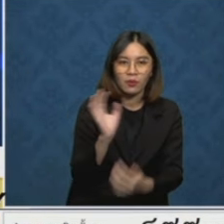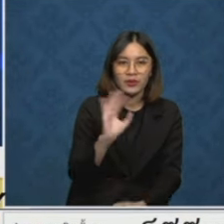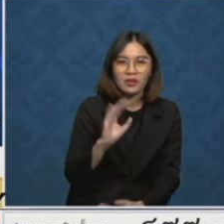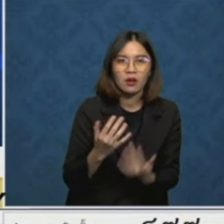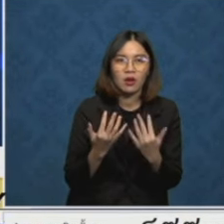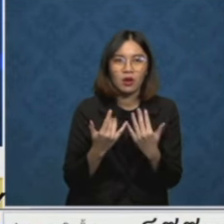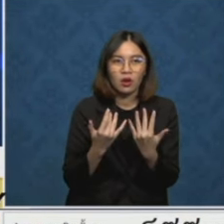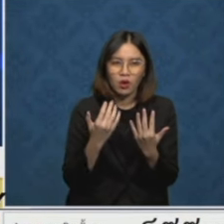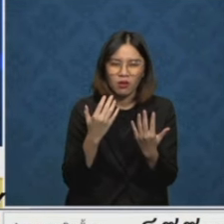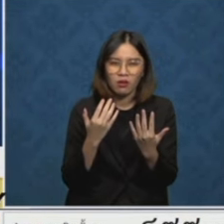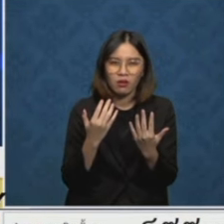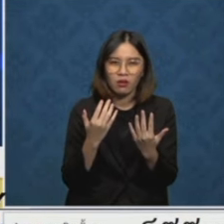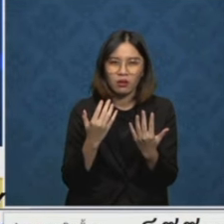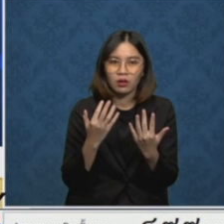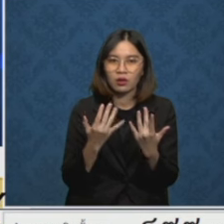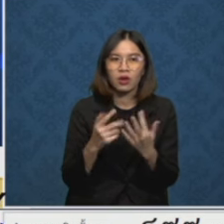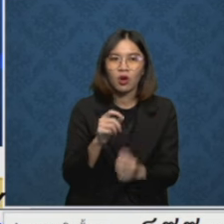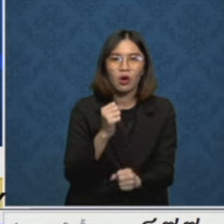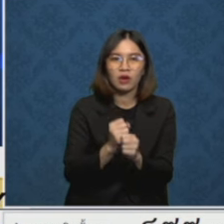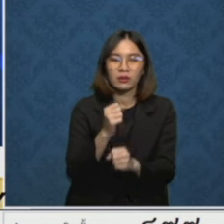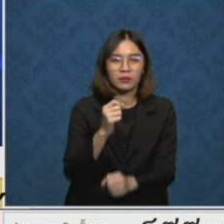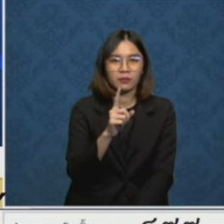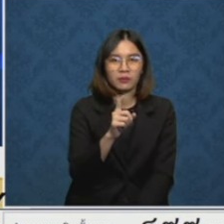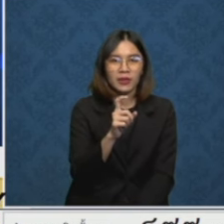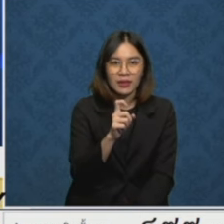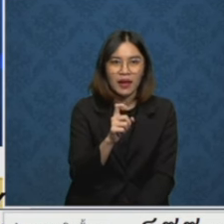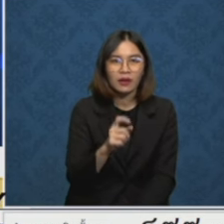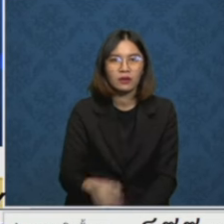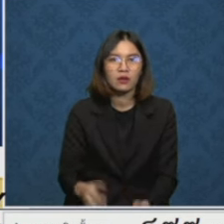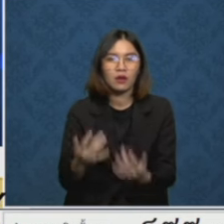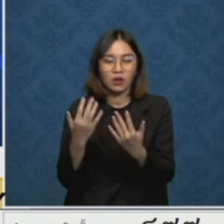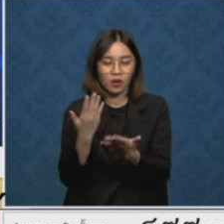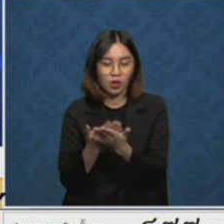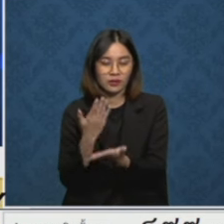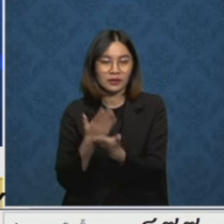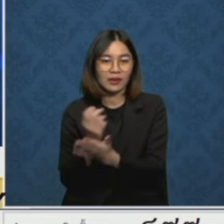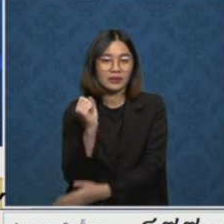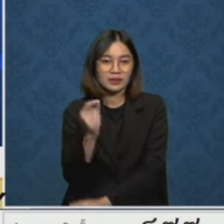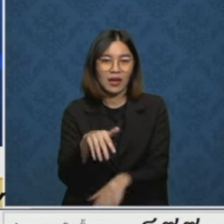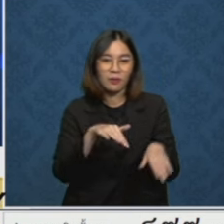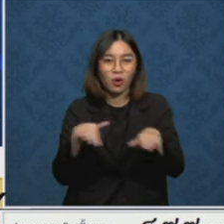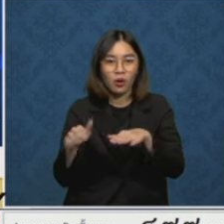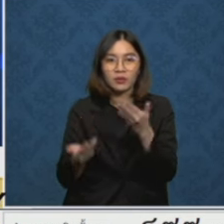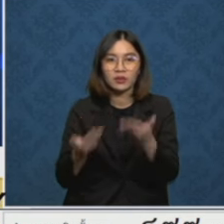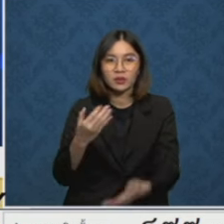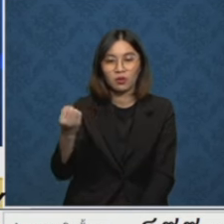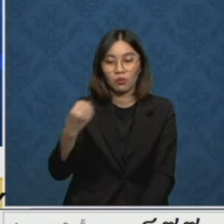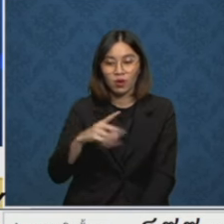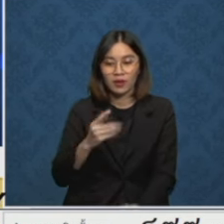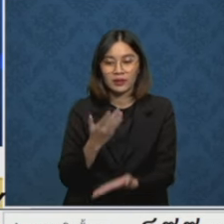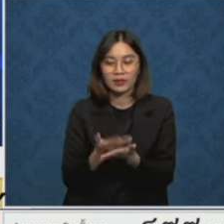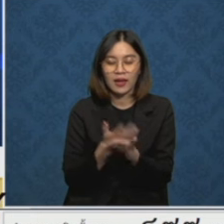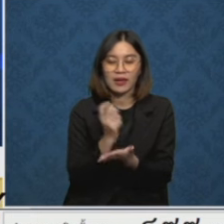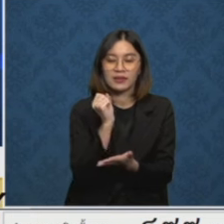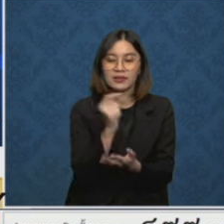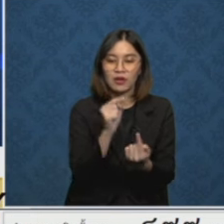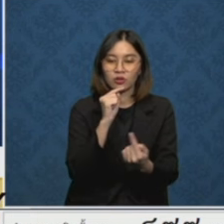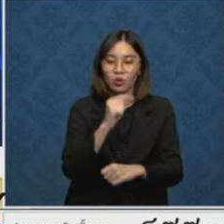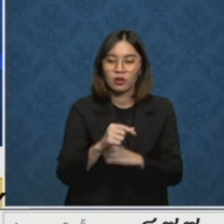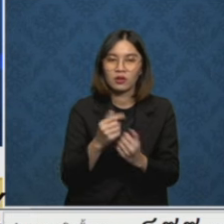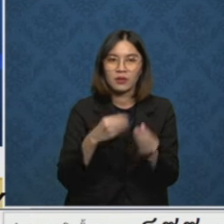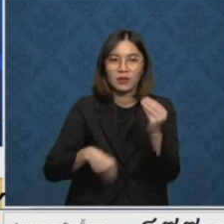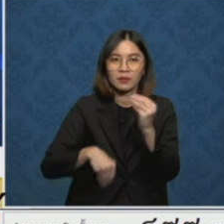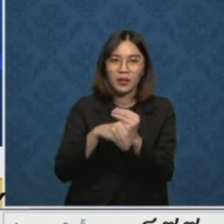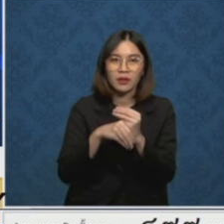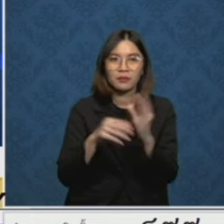อใช้พร้อมๆไม่ได้รอไม่ได้ค่ะแต่ว่าเรารอใช้พร้อมกันเลยหรือท่านจะบอกว่างบประมาณรายจ่ายประจำปีรายจ่ายเพิ่มเ